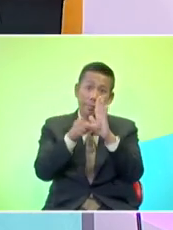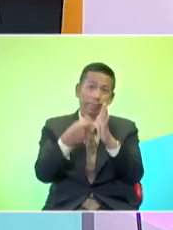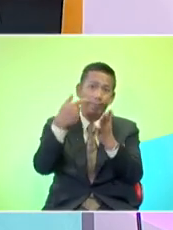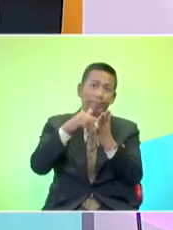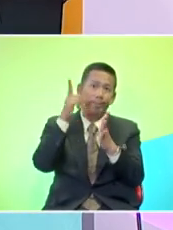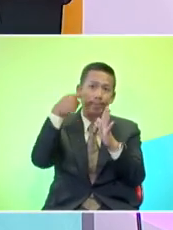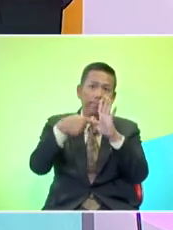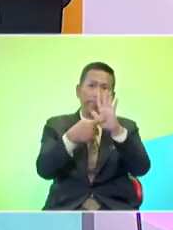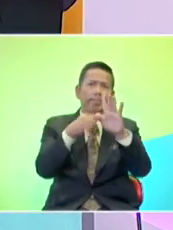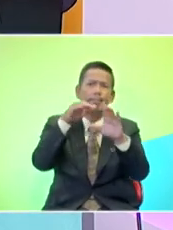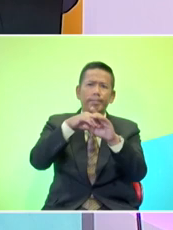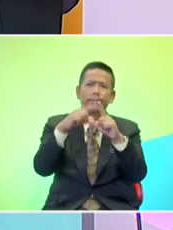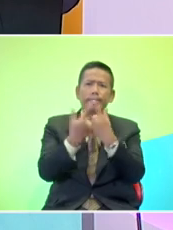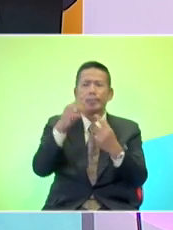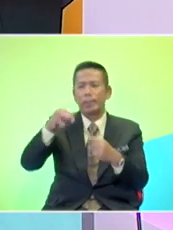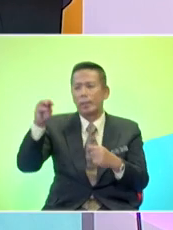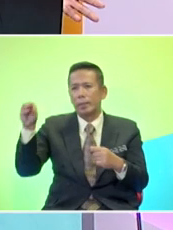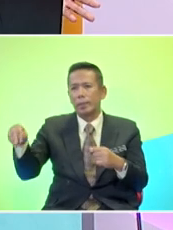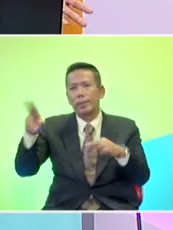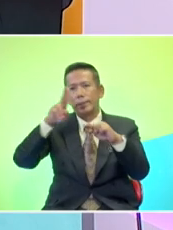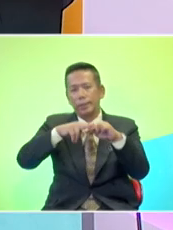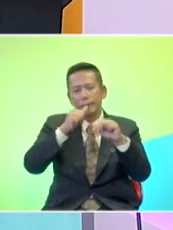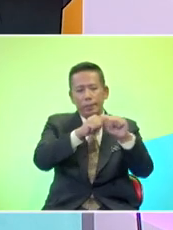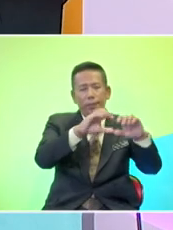biasanya murid-murid akan